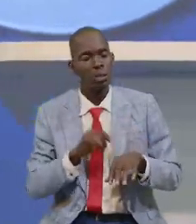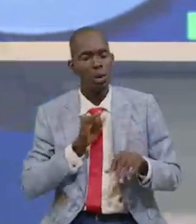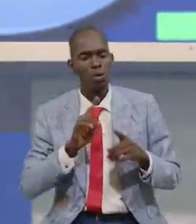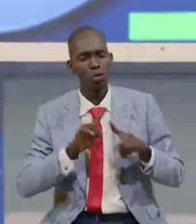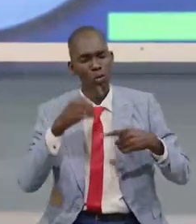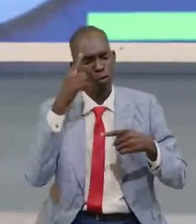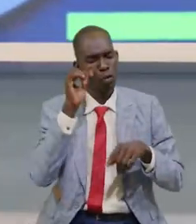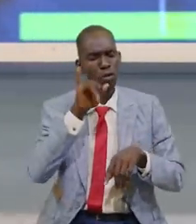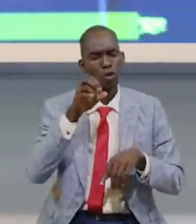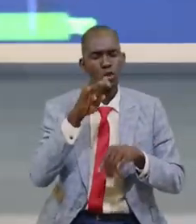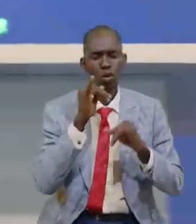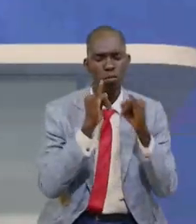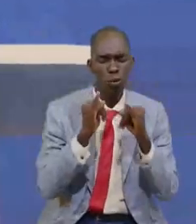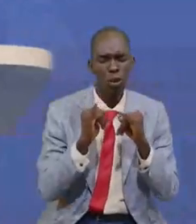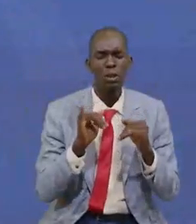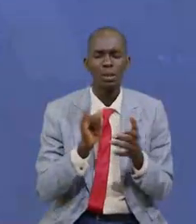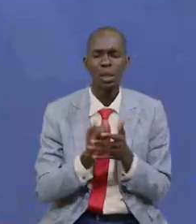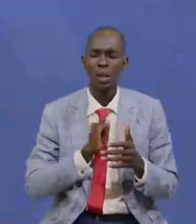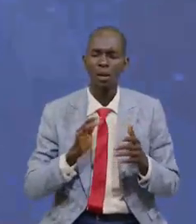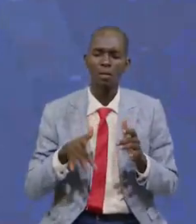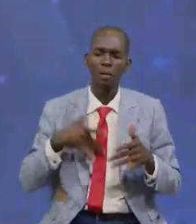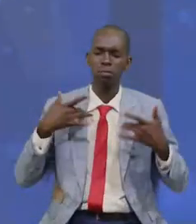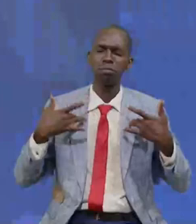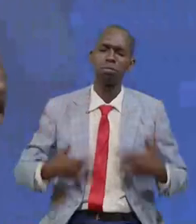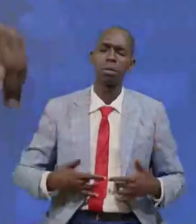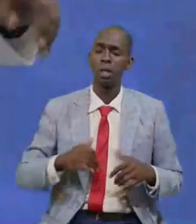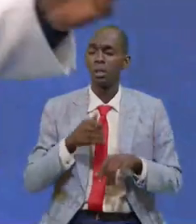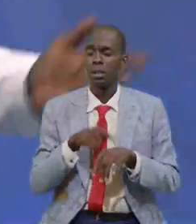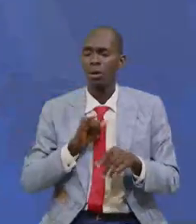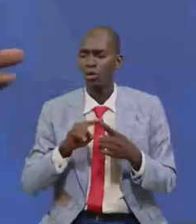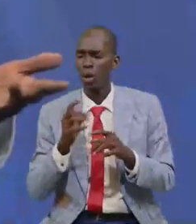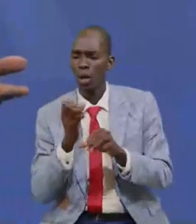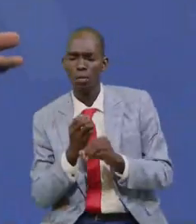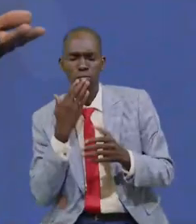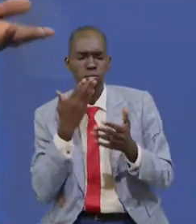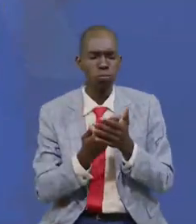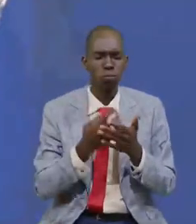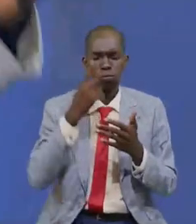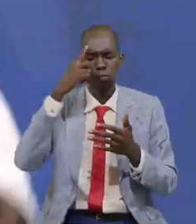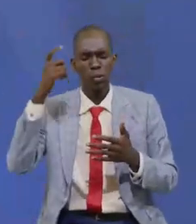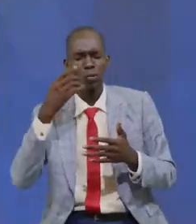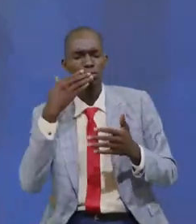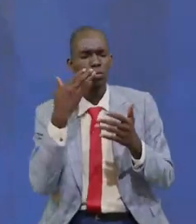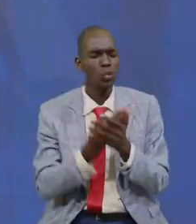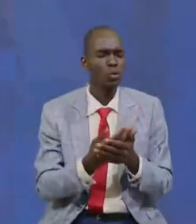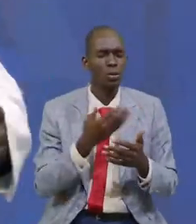je dois aller à un entretien de boulot que quelque chose arrive. C'est là que je veux avoir ceci, cela,